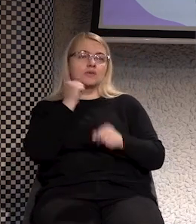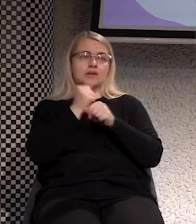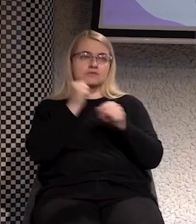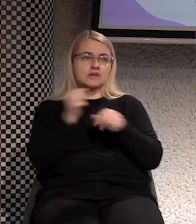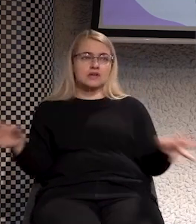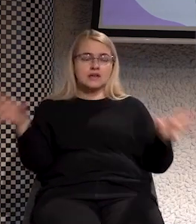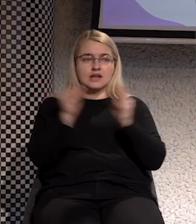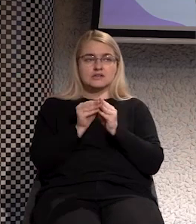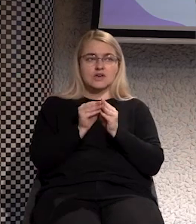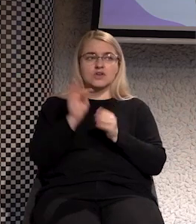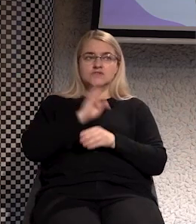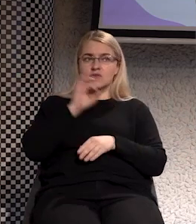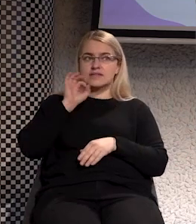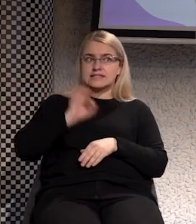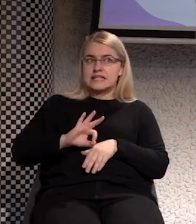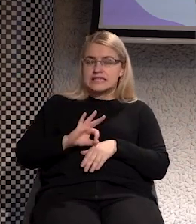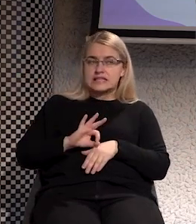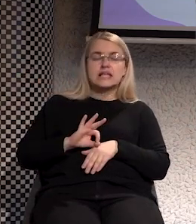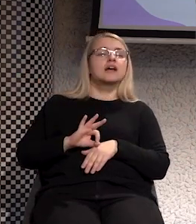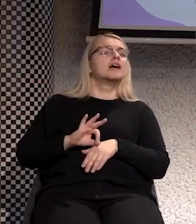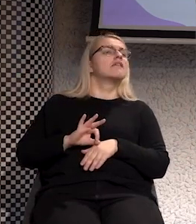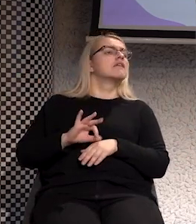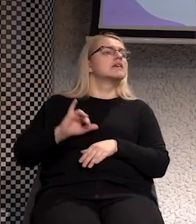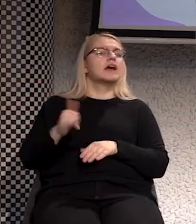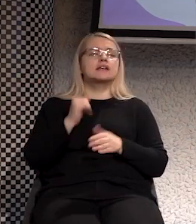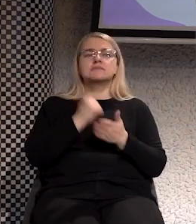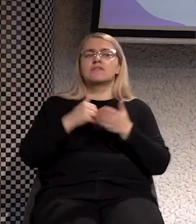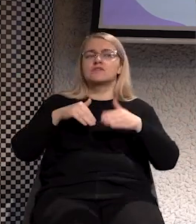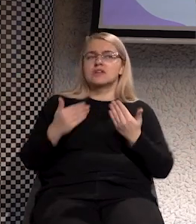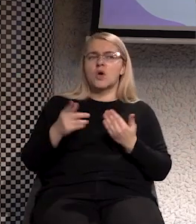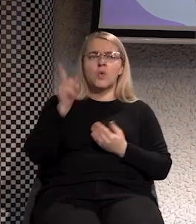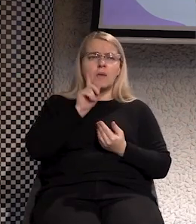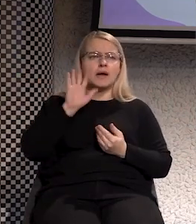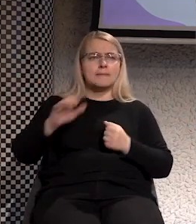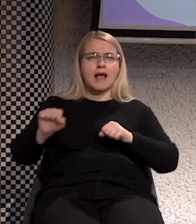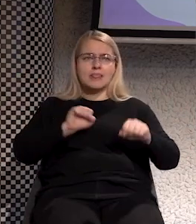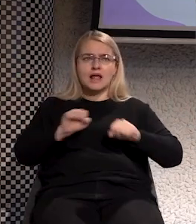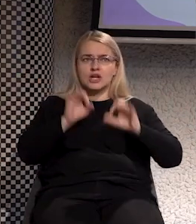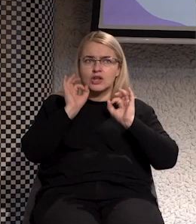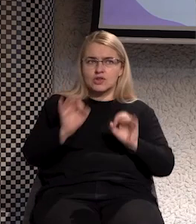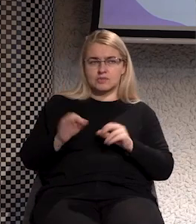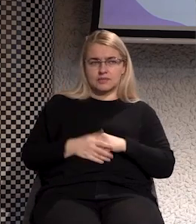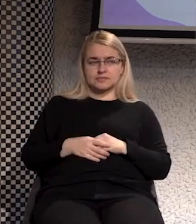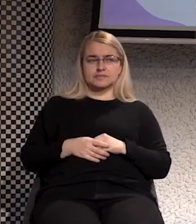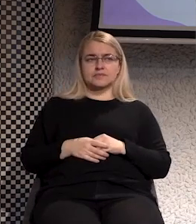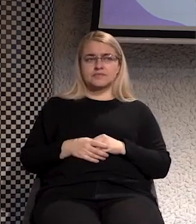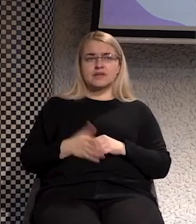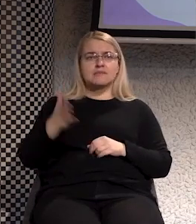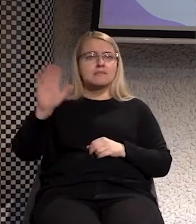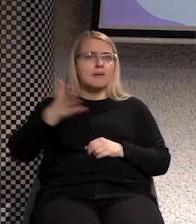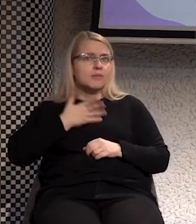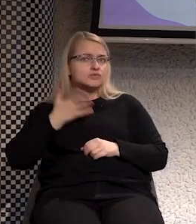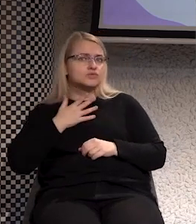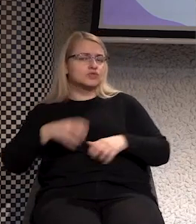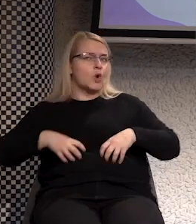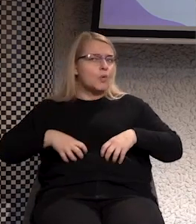o swoich synach, też o tym, co wynika z tego raportu, że w chłopakach jest wspaniała, dobra energia i że po prostu dobrze jest tą dobrą energią pracować. Jest w nich poczucie humoru,